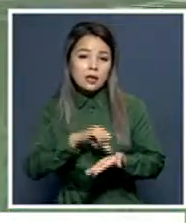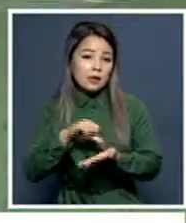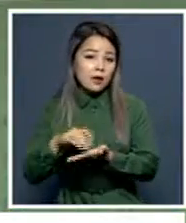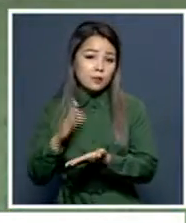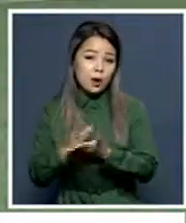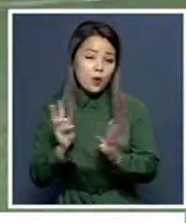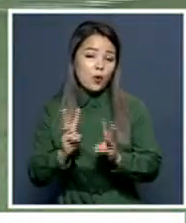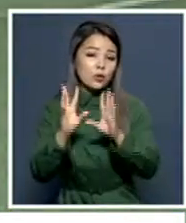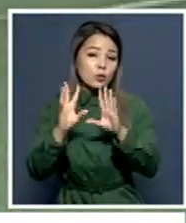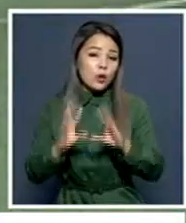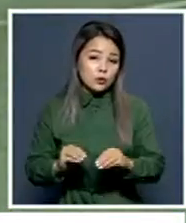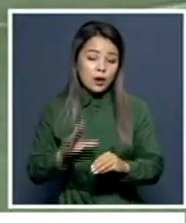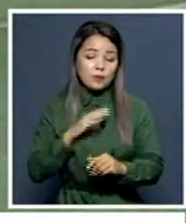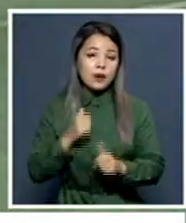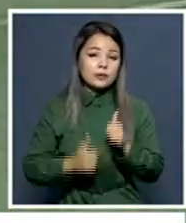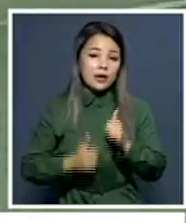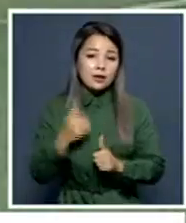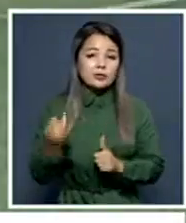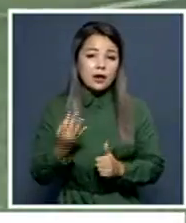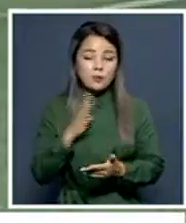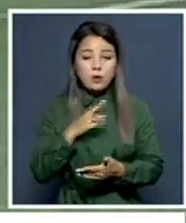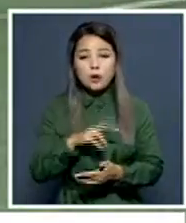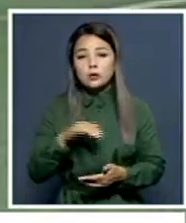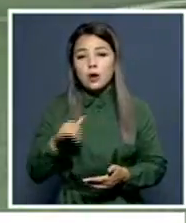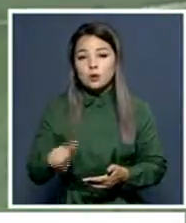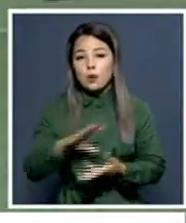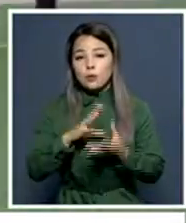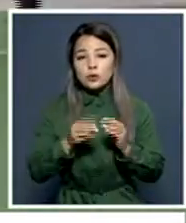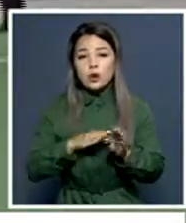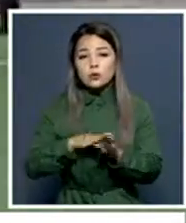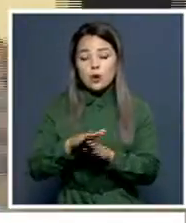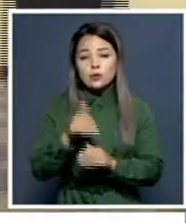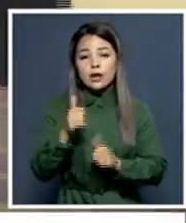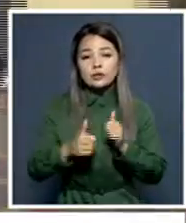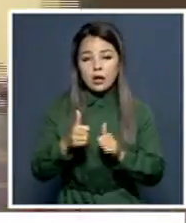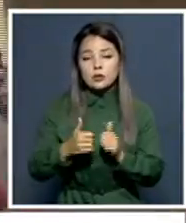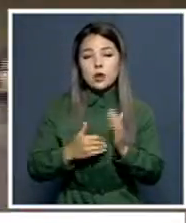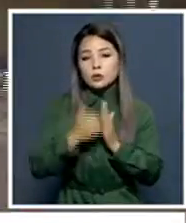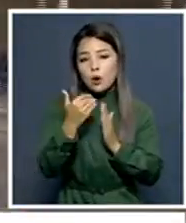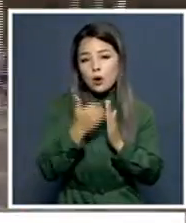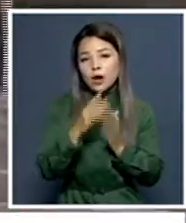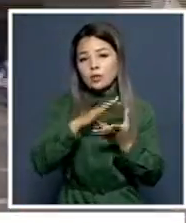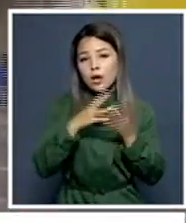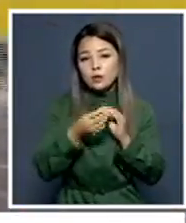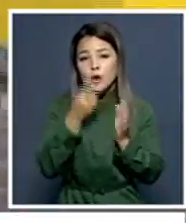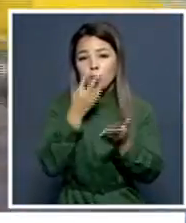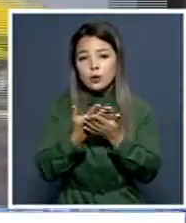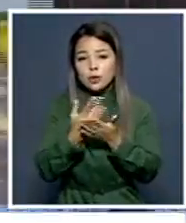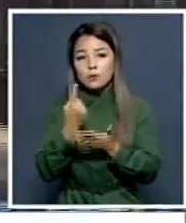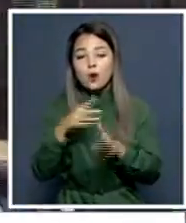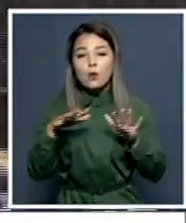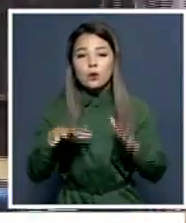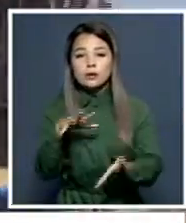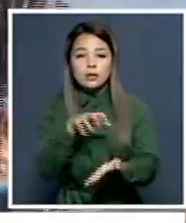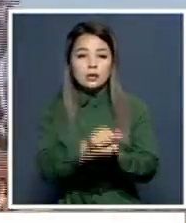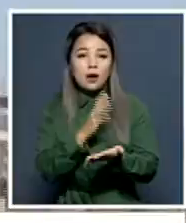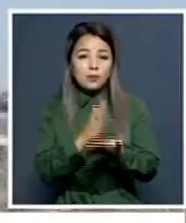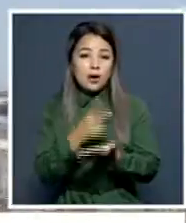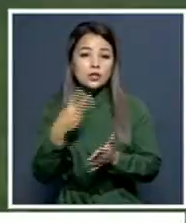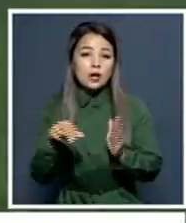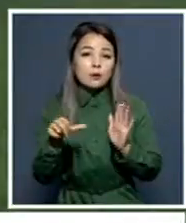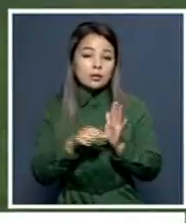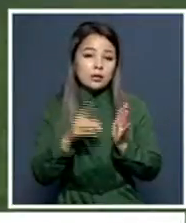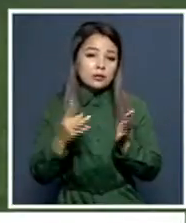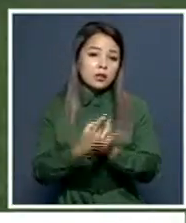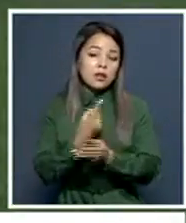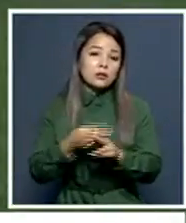Сондай-ақ өрт сөндіруден жарысты. Маңғыстаулық топ барлық сайыста жоғары нәтиже көрсетіп, бірінші орынды иеленді.